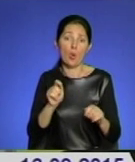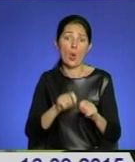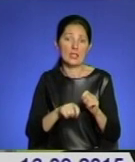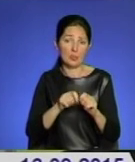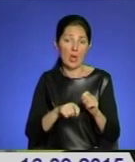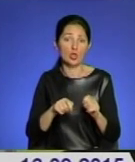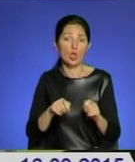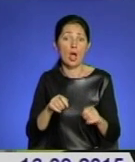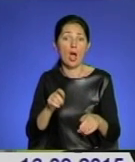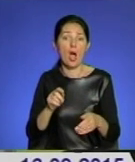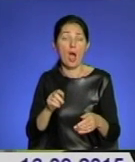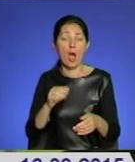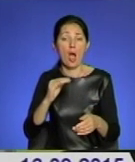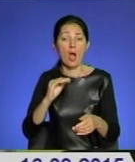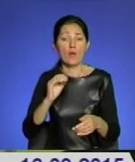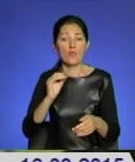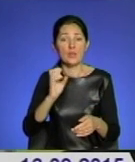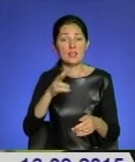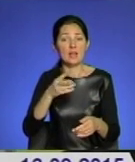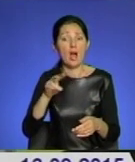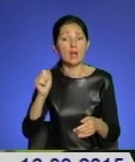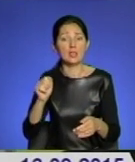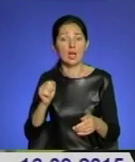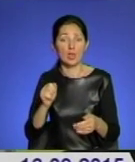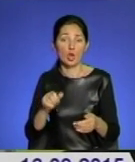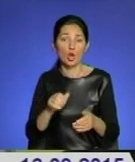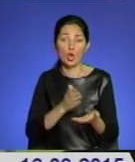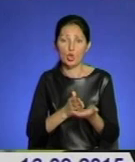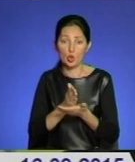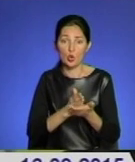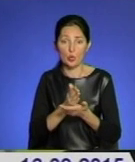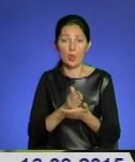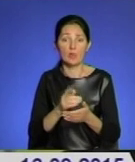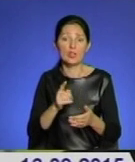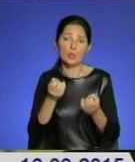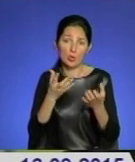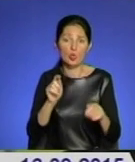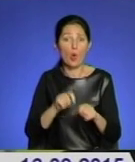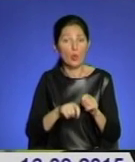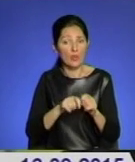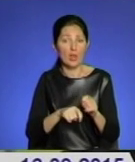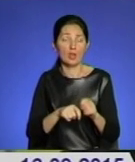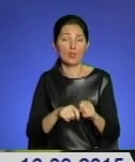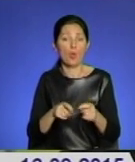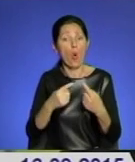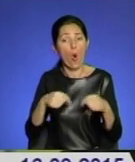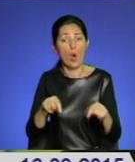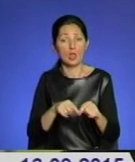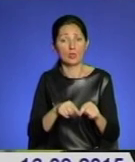інспектора фіскальної служби чи простого перевіряючого того чи іншого перевіряючого